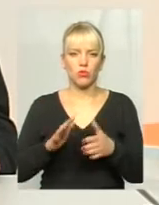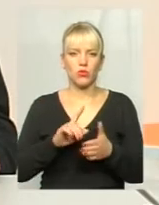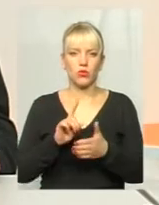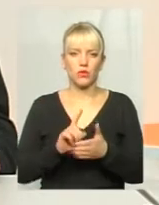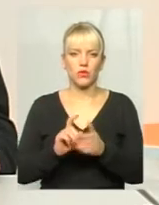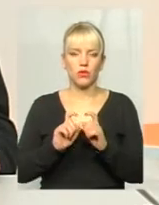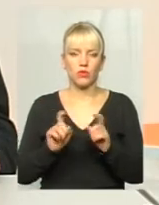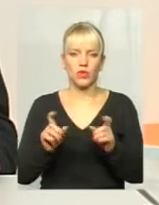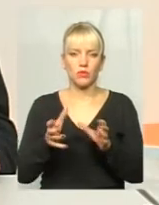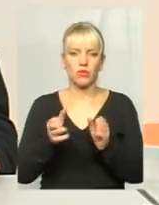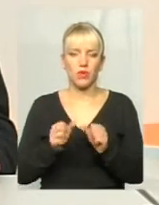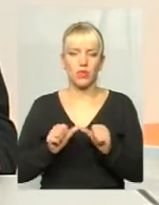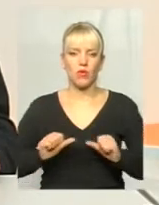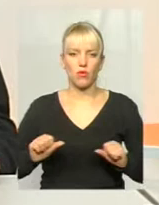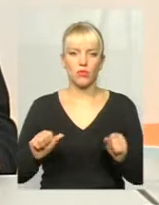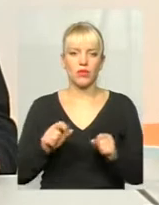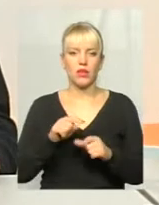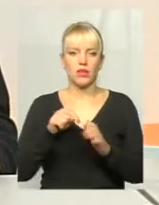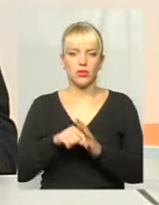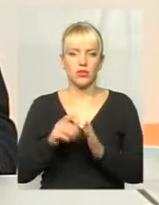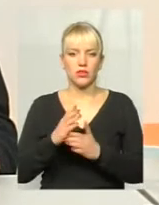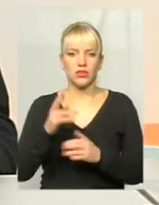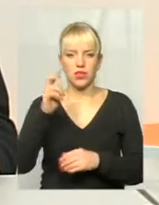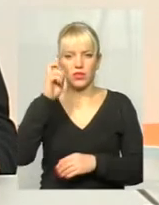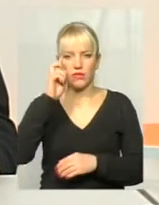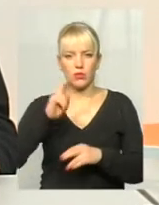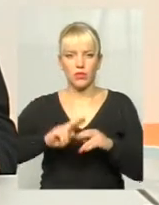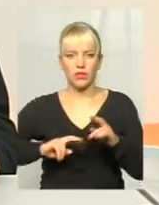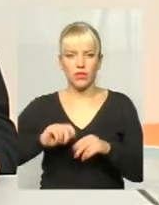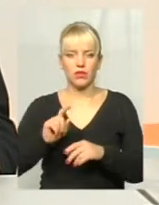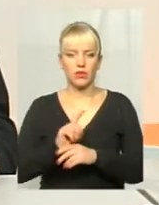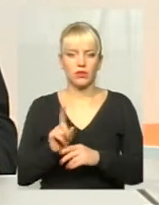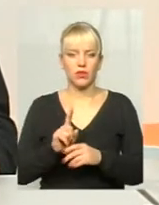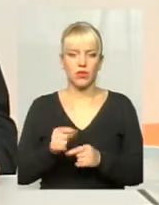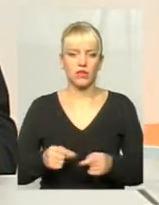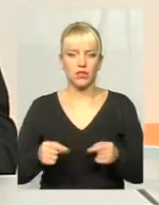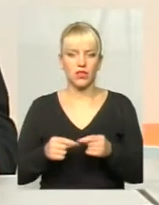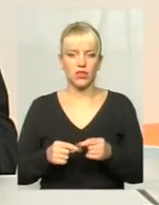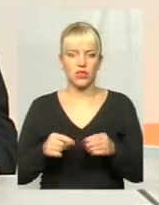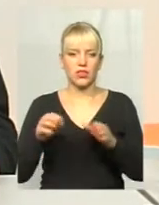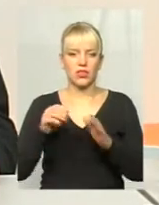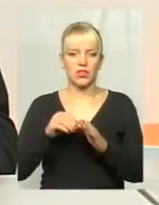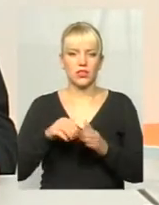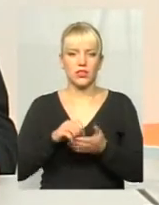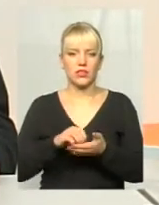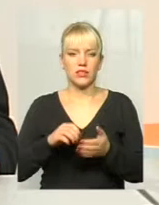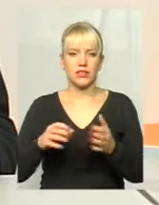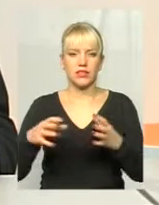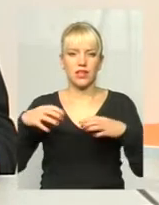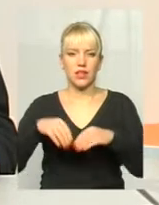Об'єкт приймається комісією. Тобто є державні будівельні норми, які визначають склад комісії, хто в ній приймає участь.